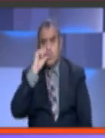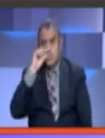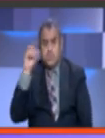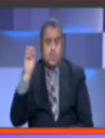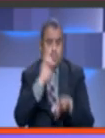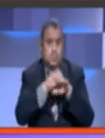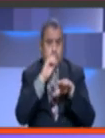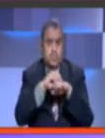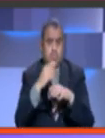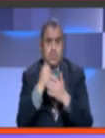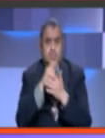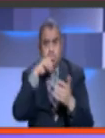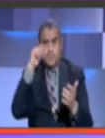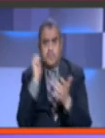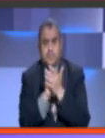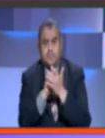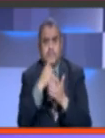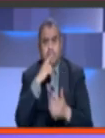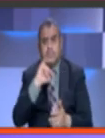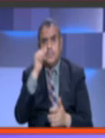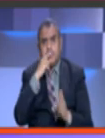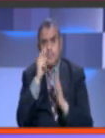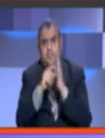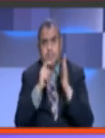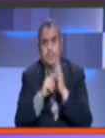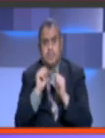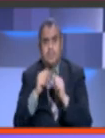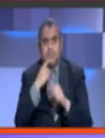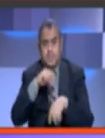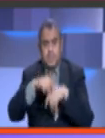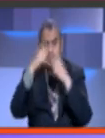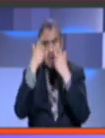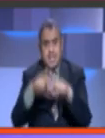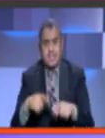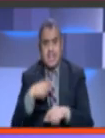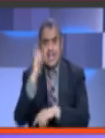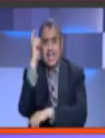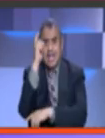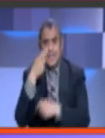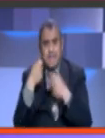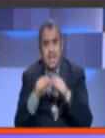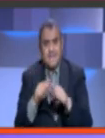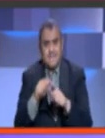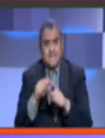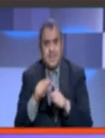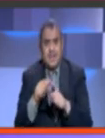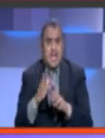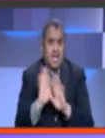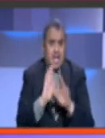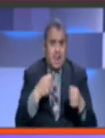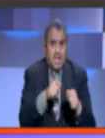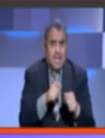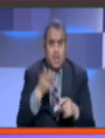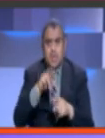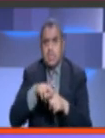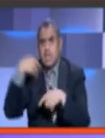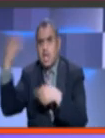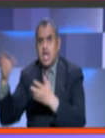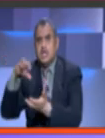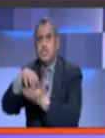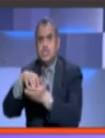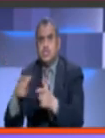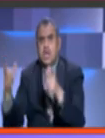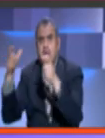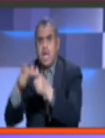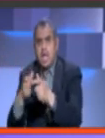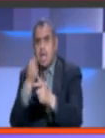مش منطقي، مش من المنطق إن احنا كدولة نغلق المساجد ونروح نتجمع في حاجة أقل، وهي طبعا